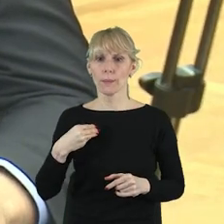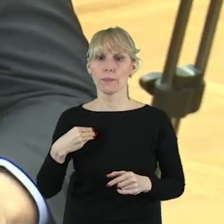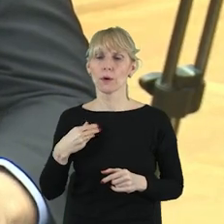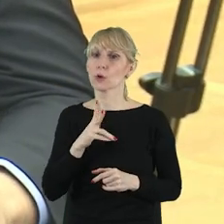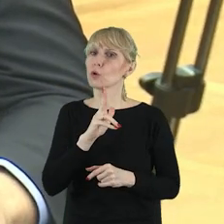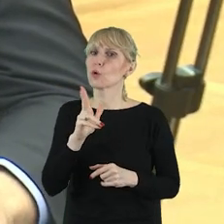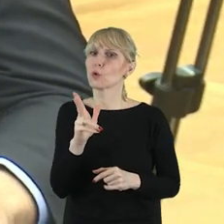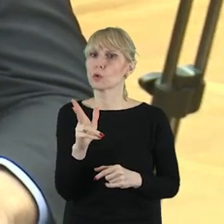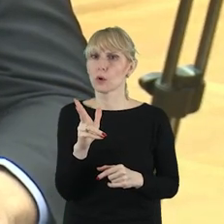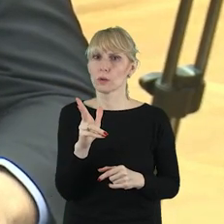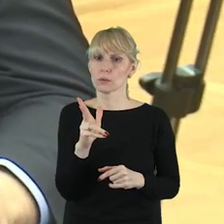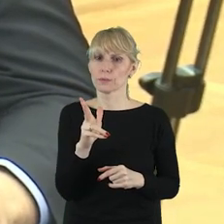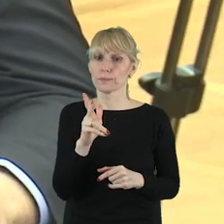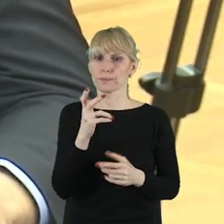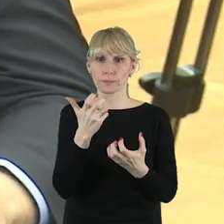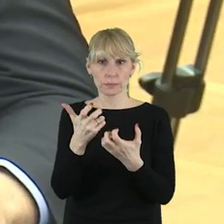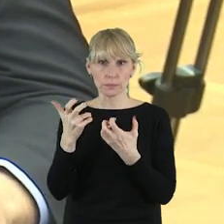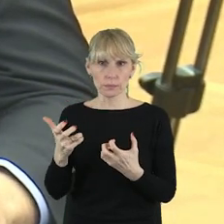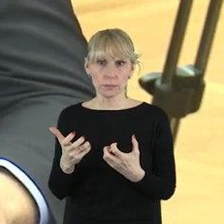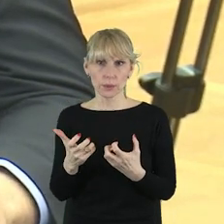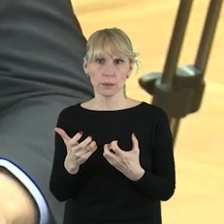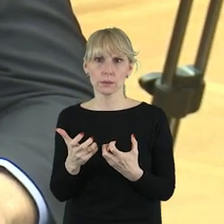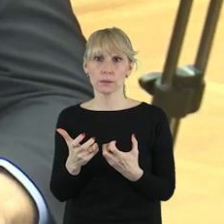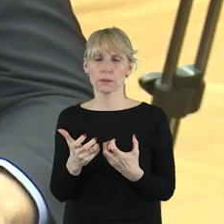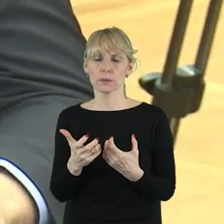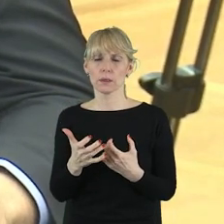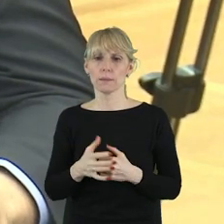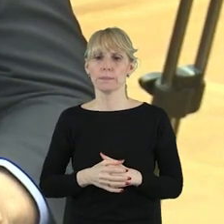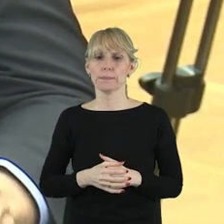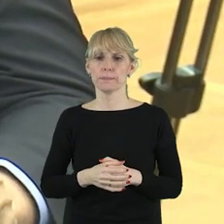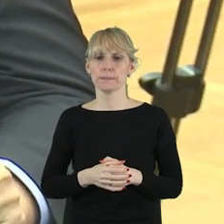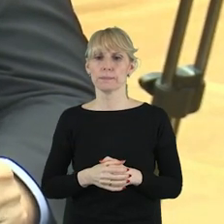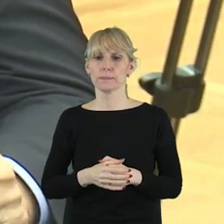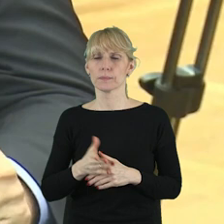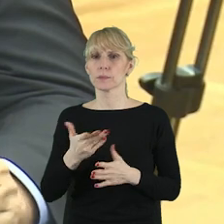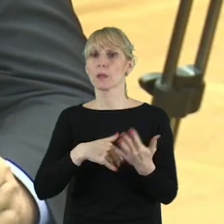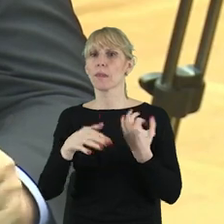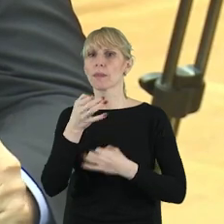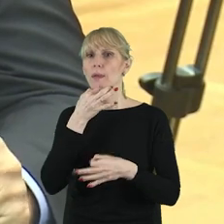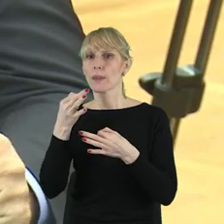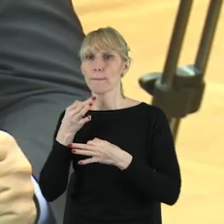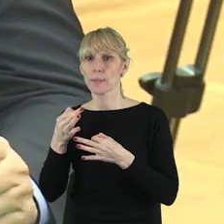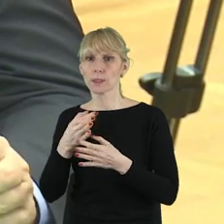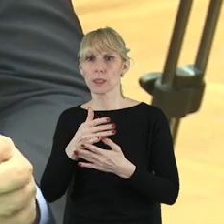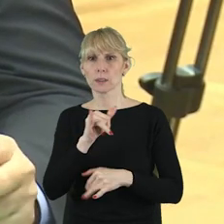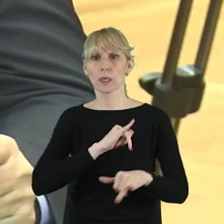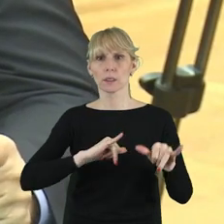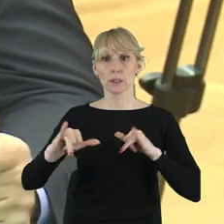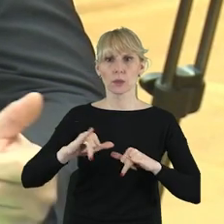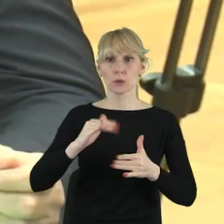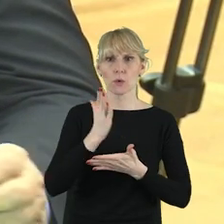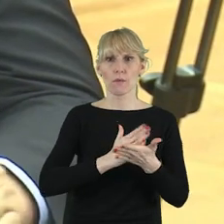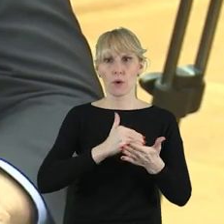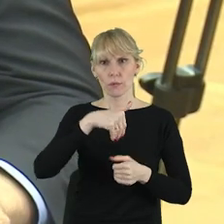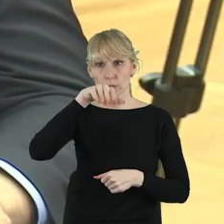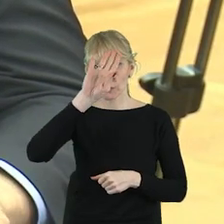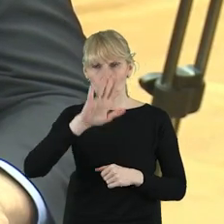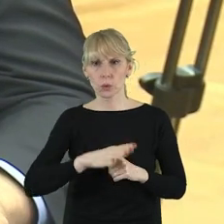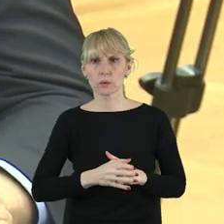te zapytania zarządu województwa odpowiedzieć.